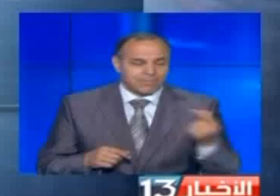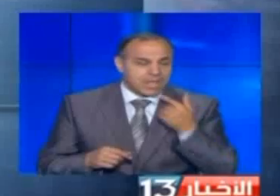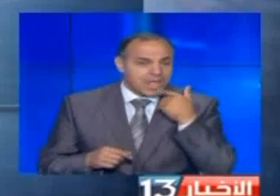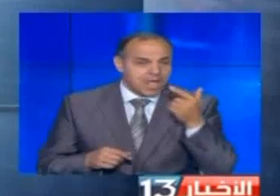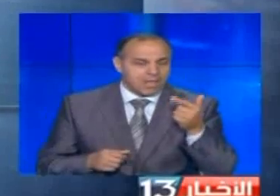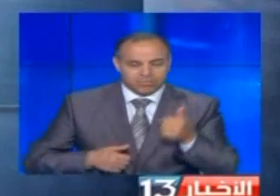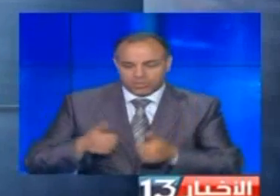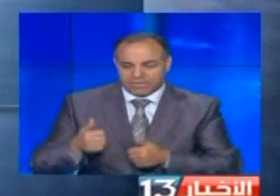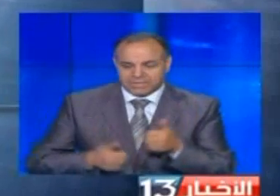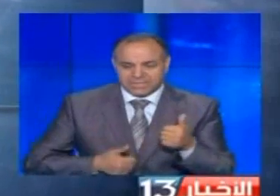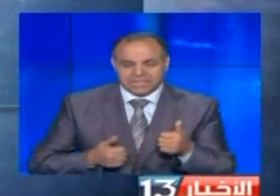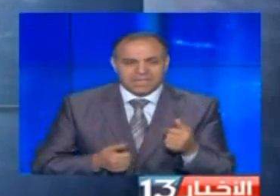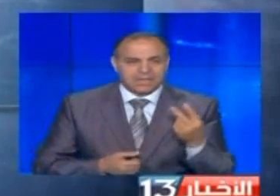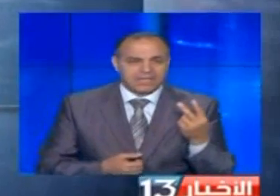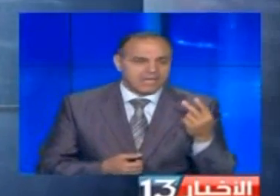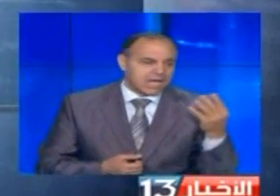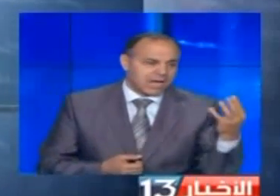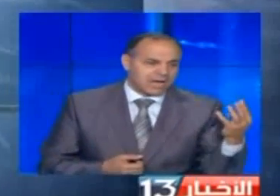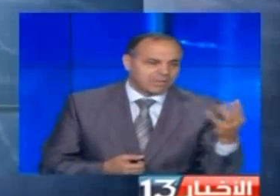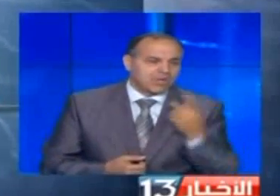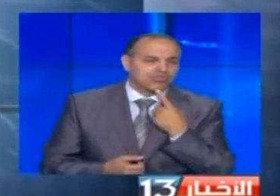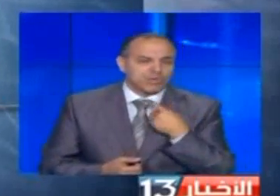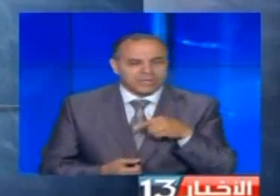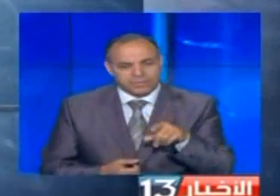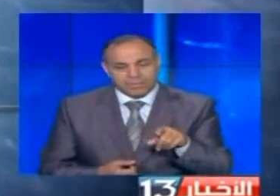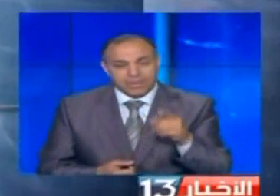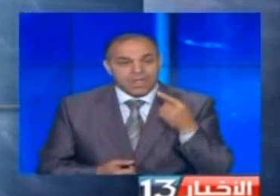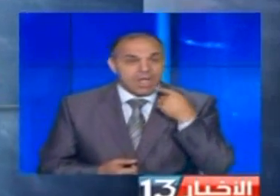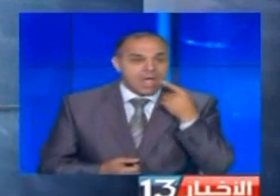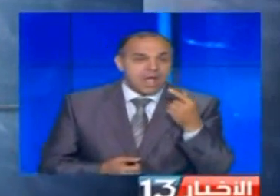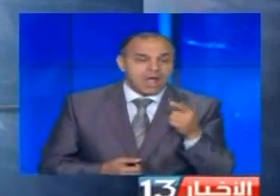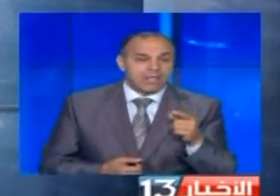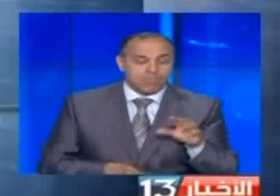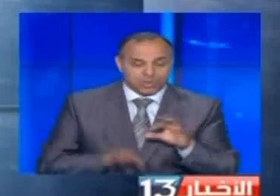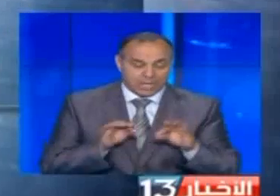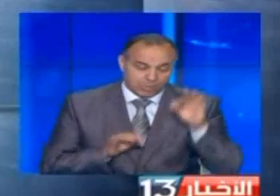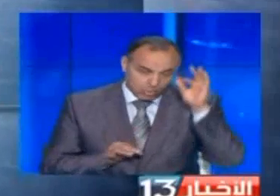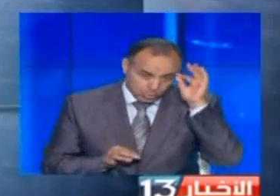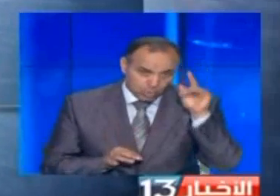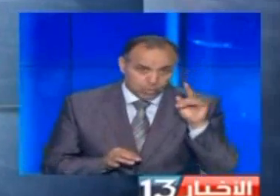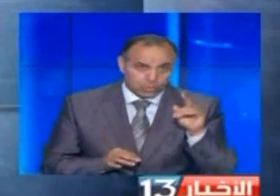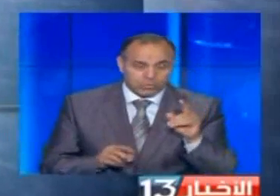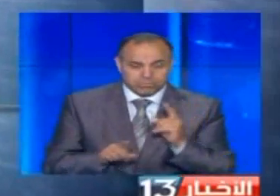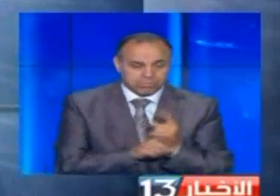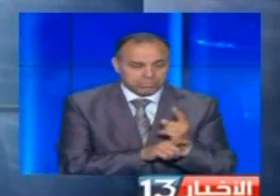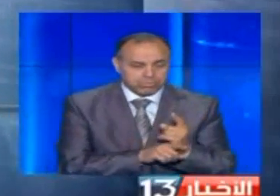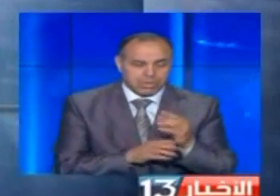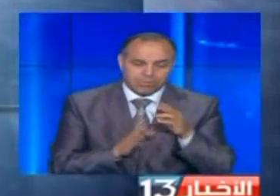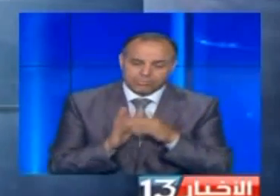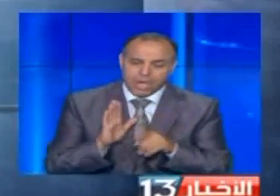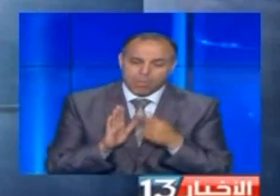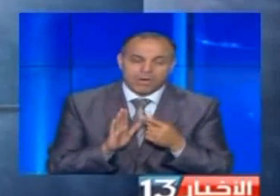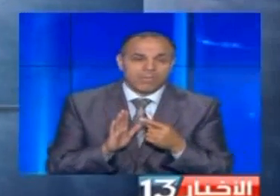ستجرى منافستها من 2 إلى 4 من جوان القادم، وسيستهل المنتخب التونسي لقاءاته ضمن هذه الدورة